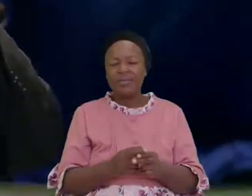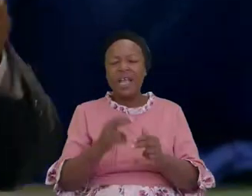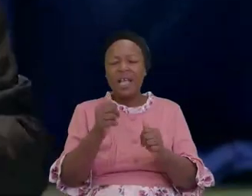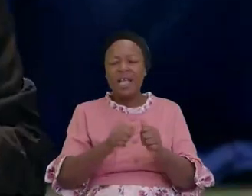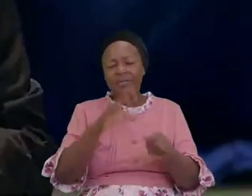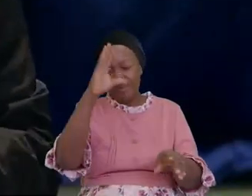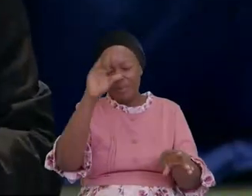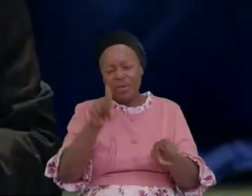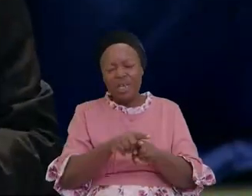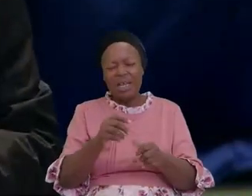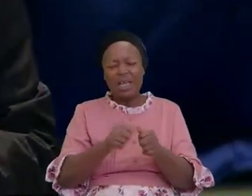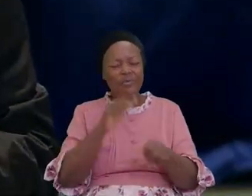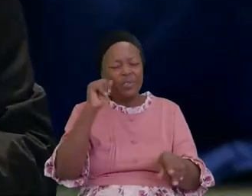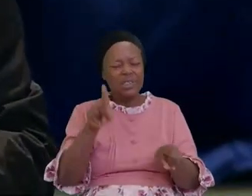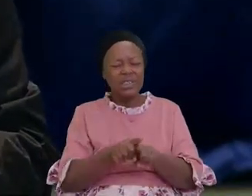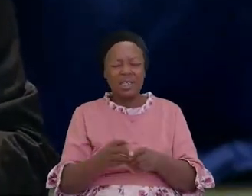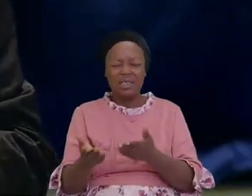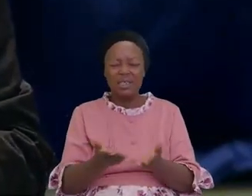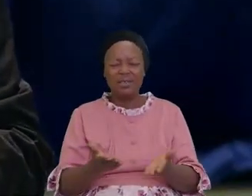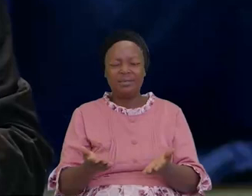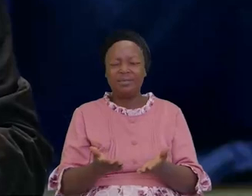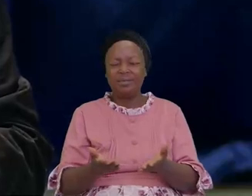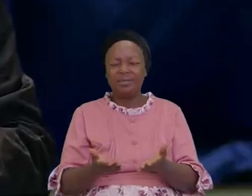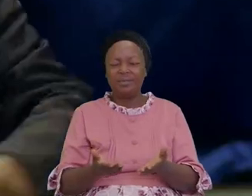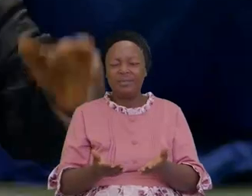Tout frère, toute sœur ici présent,